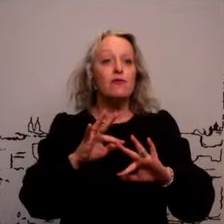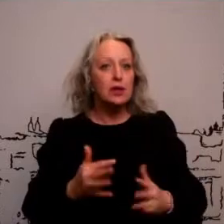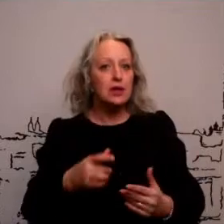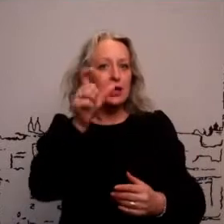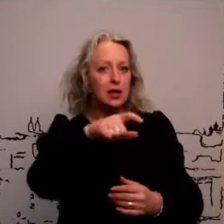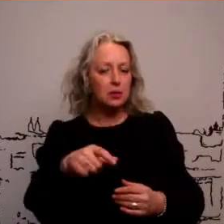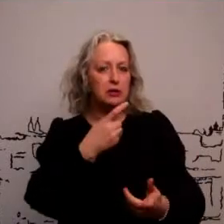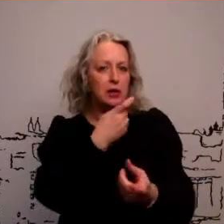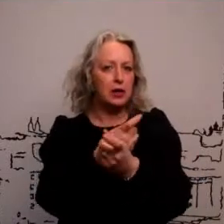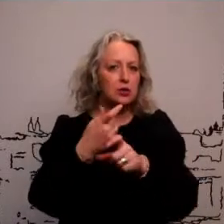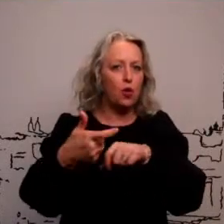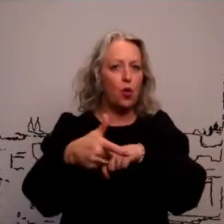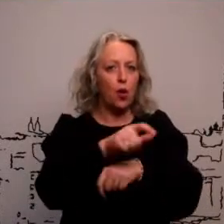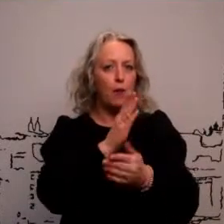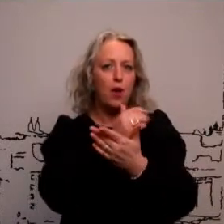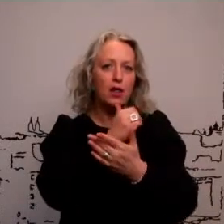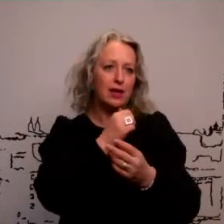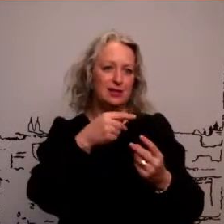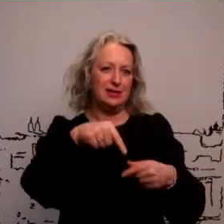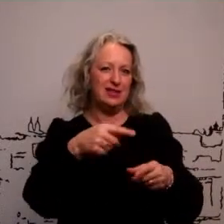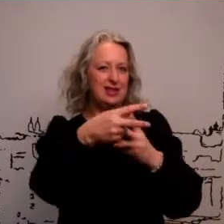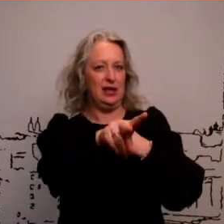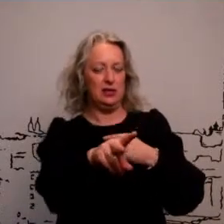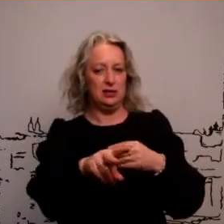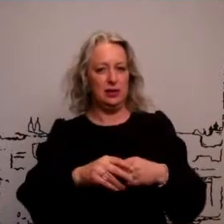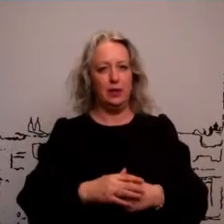suurema riski all teisigi?